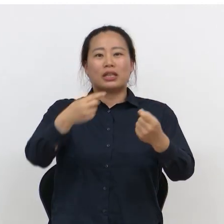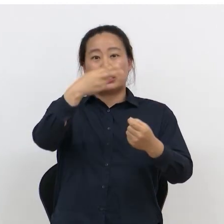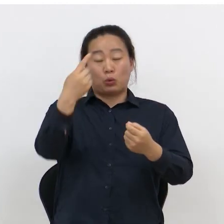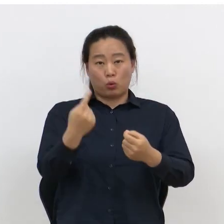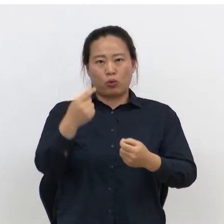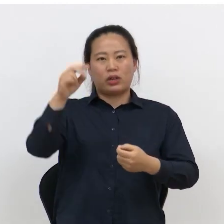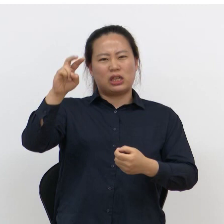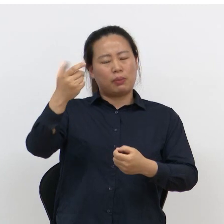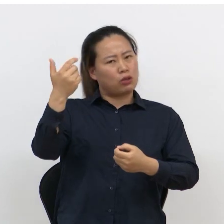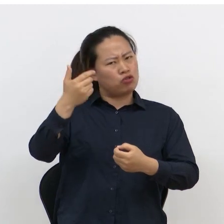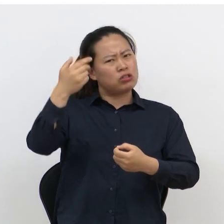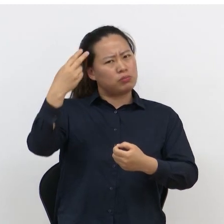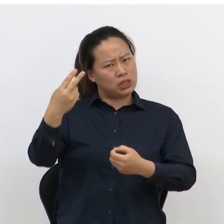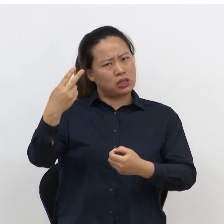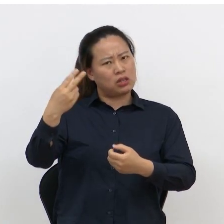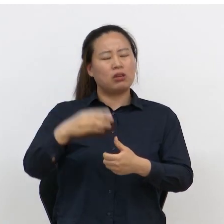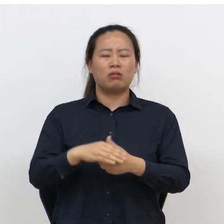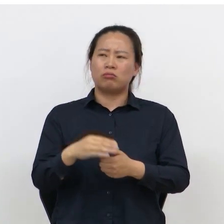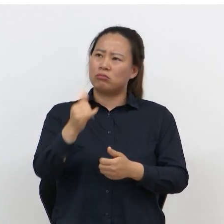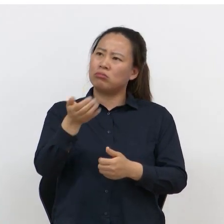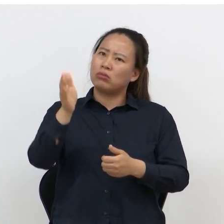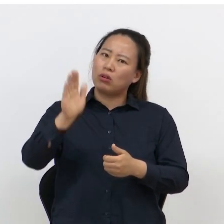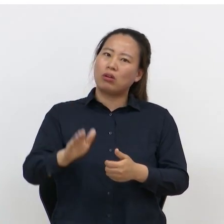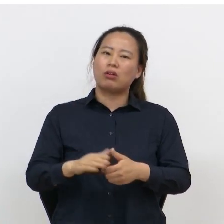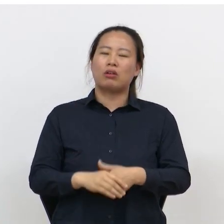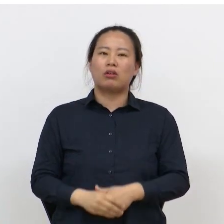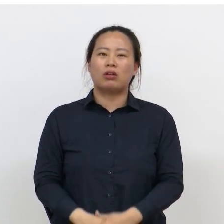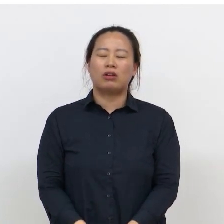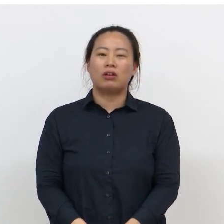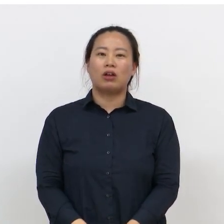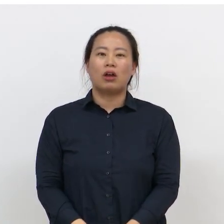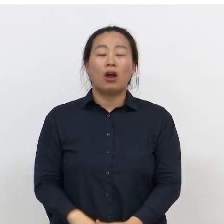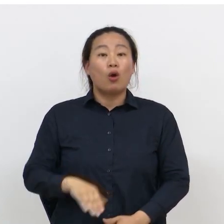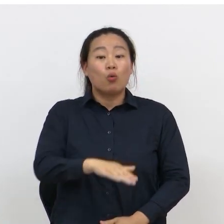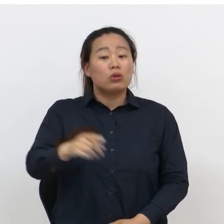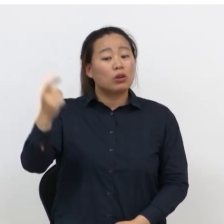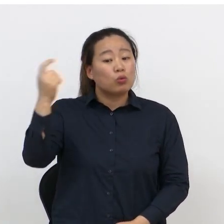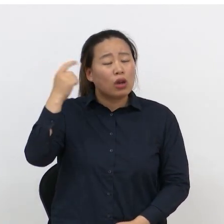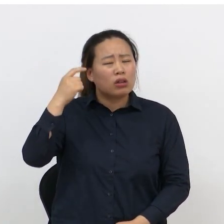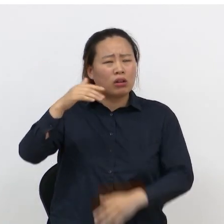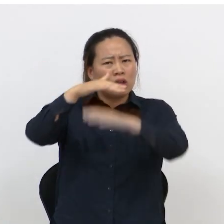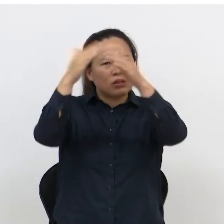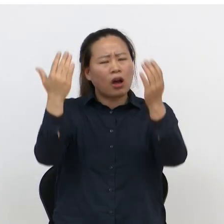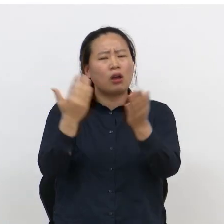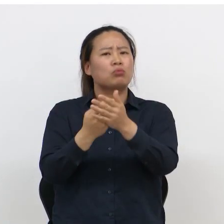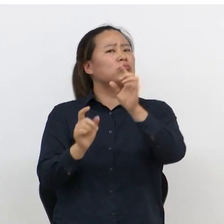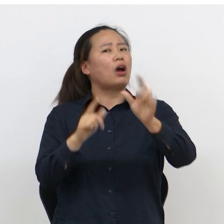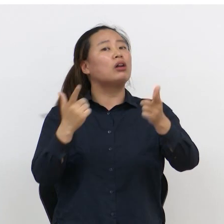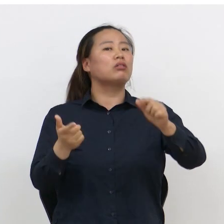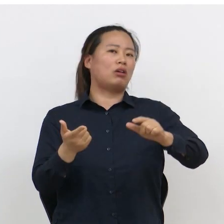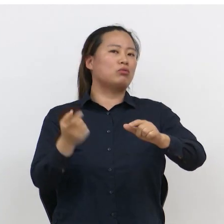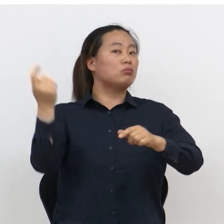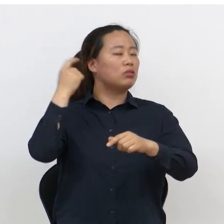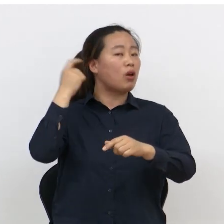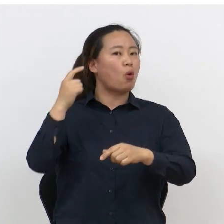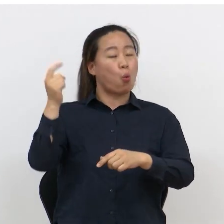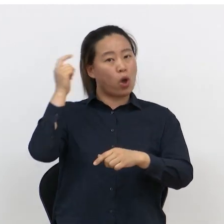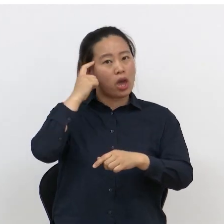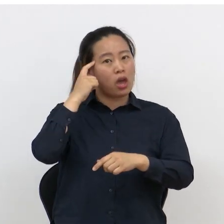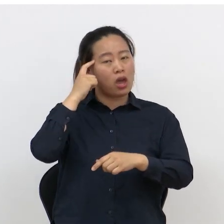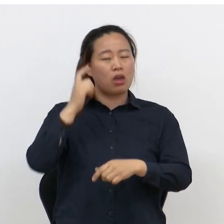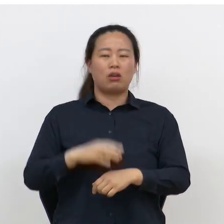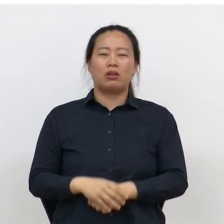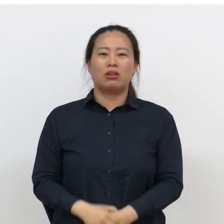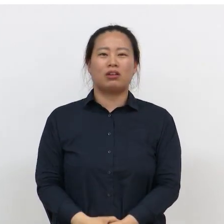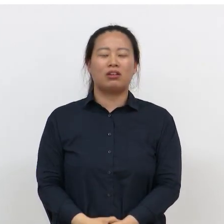했습니다. 그러면 다 똑같이 262회 진동했는데 우리 귀에는 이게 다 다르게 들린단 말이죠. 기타 소리, 피아노